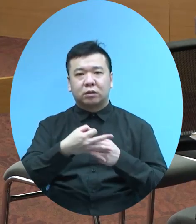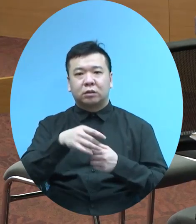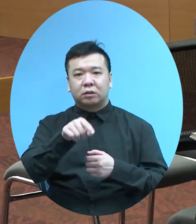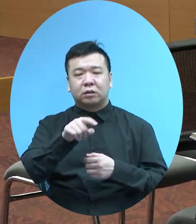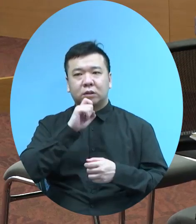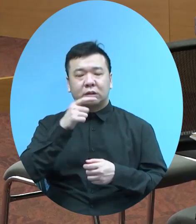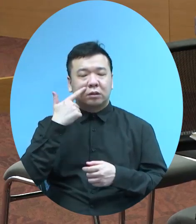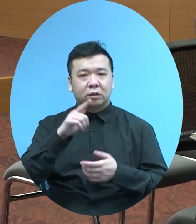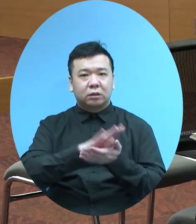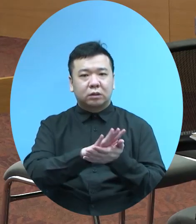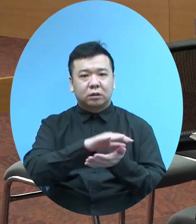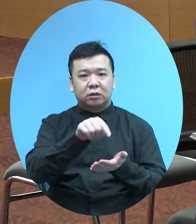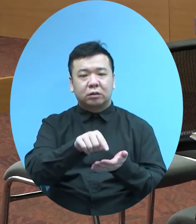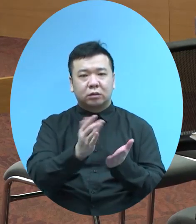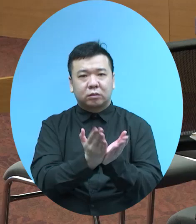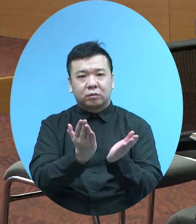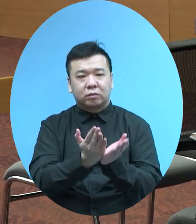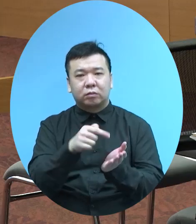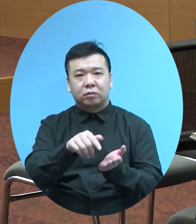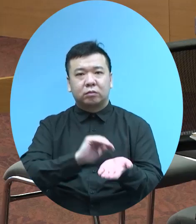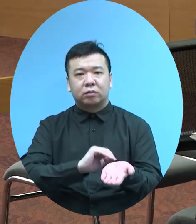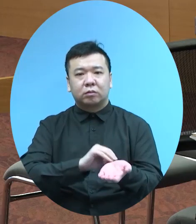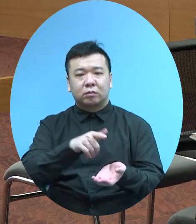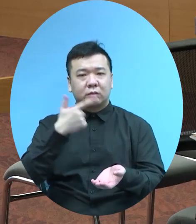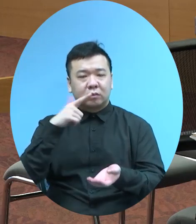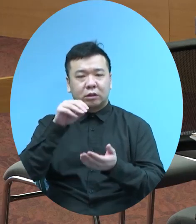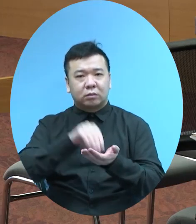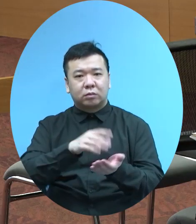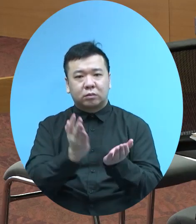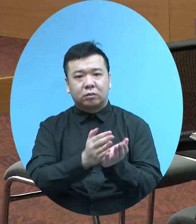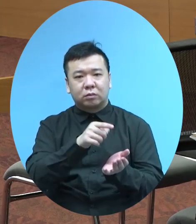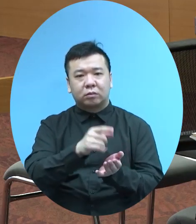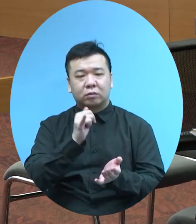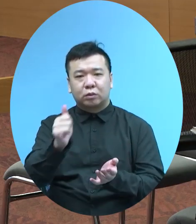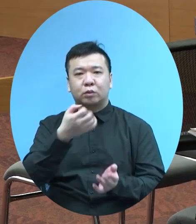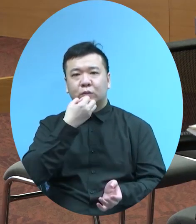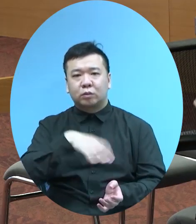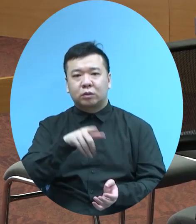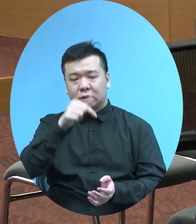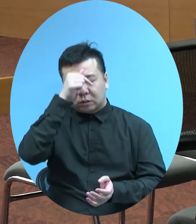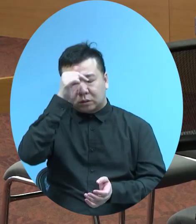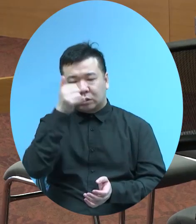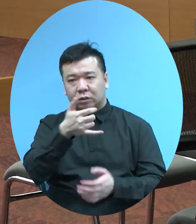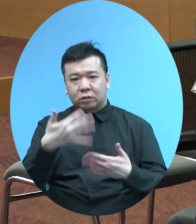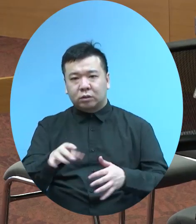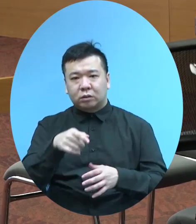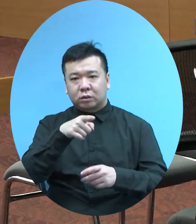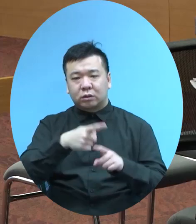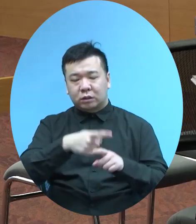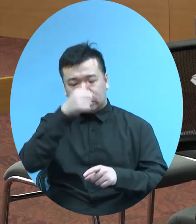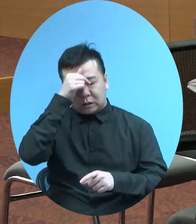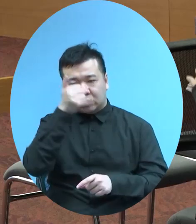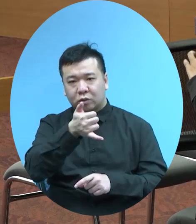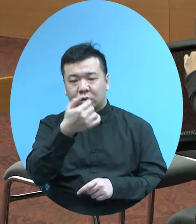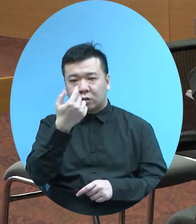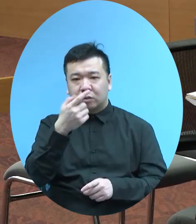面咧，就係有提到話嗰個新確診患者咧係去過睇醫生嘅，想問翻佢睇醫生係